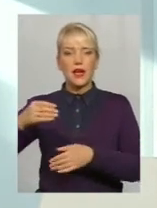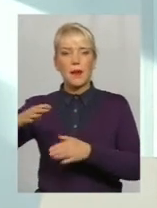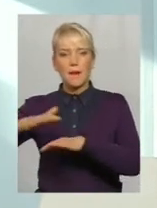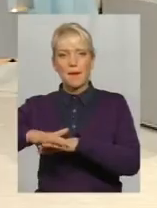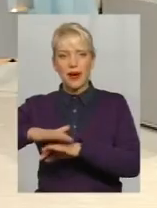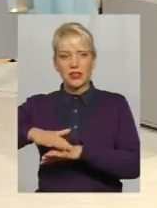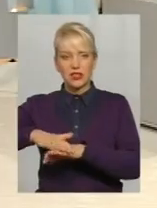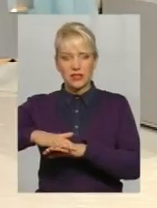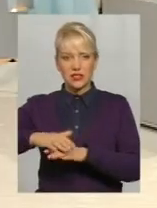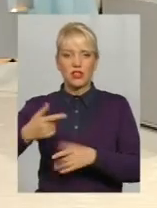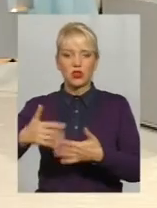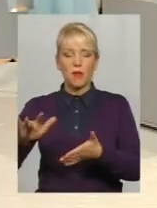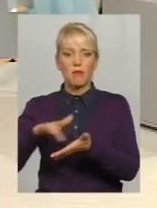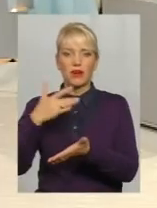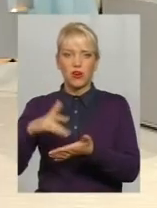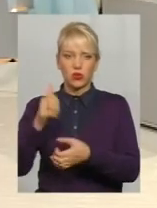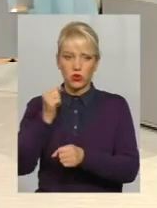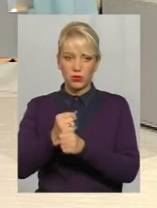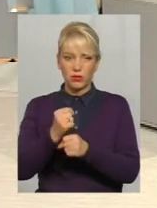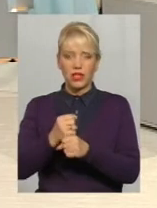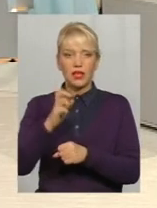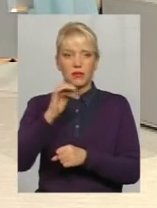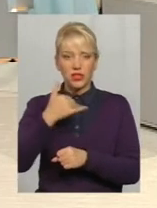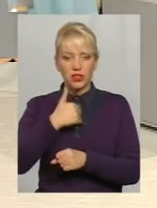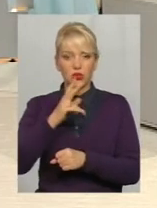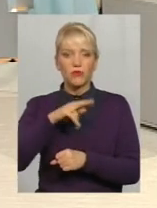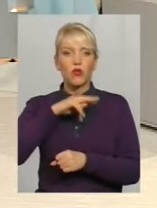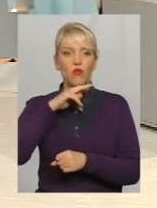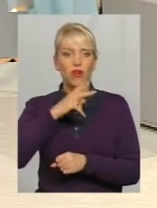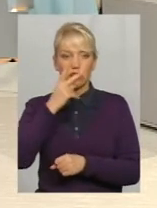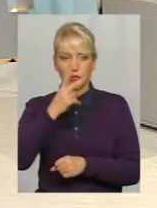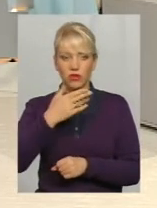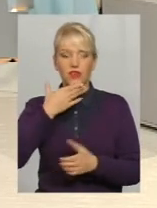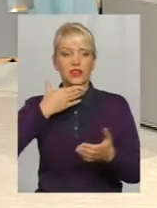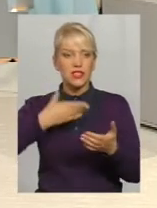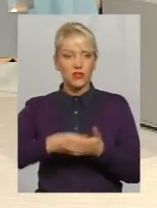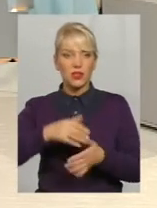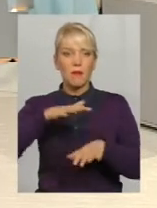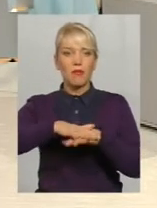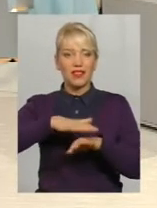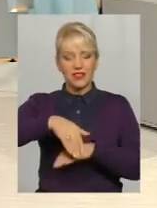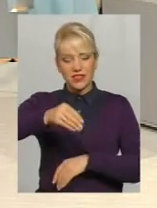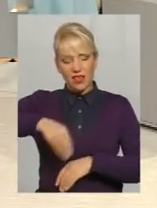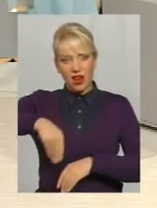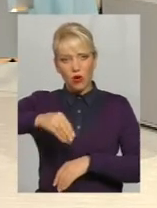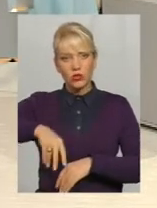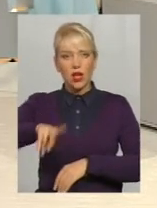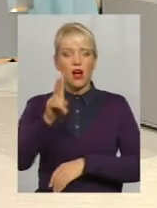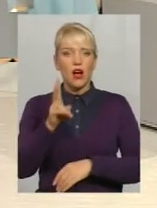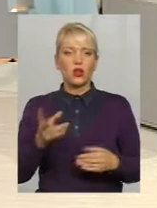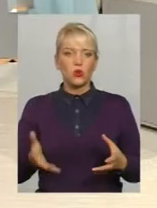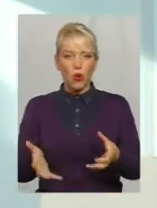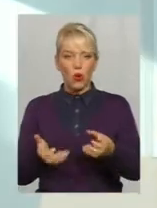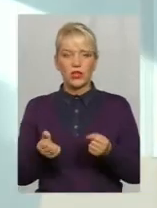вже зробили перерахунок. Я б хотіла, щоб наші пенсіонери уважно подивилися на свої банківські рахунки. А всі, хто отримує пенсію